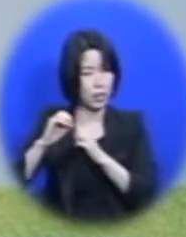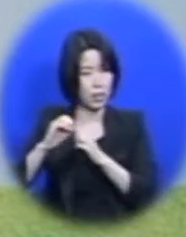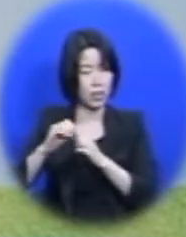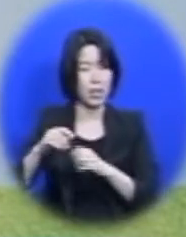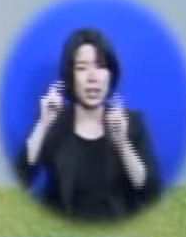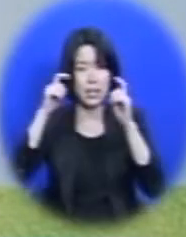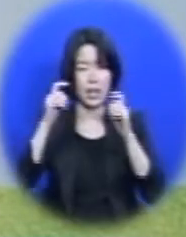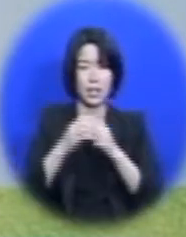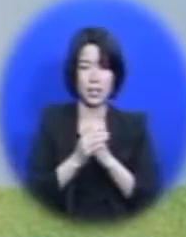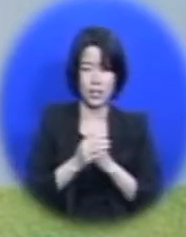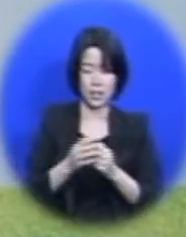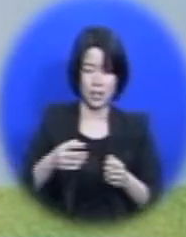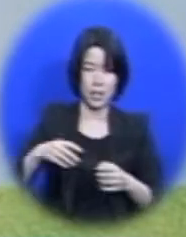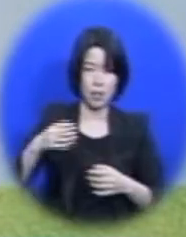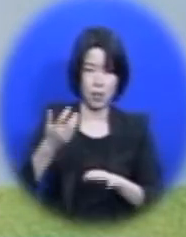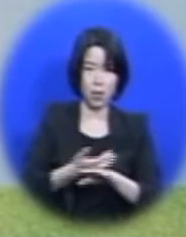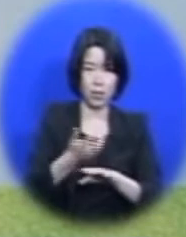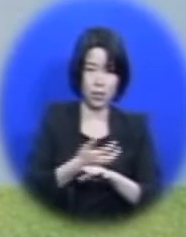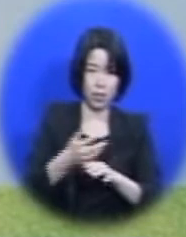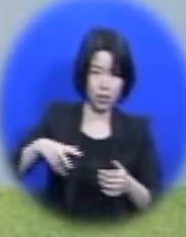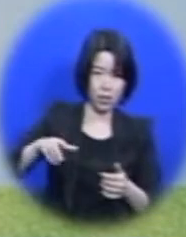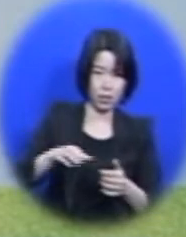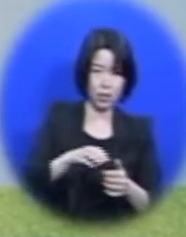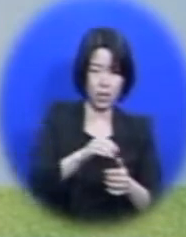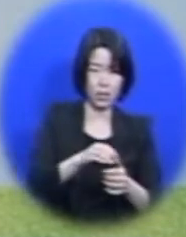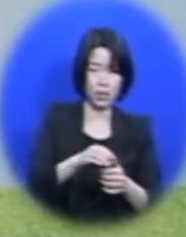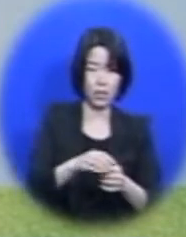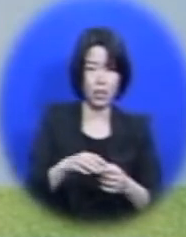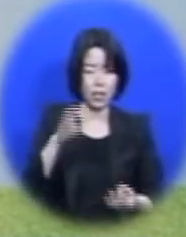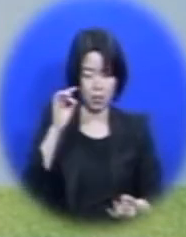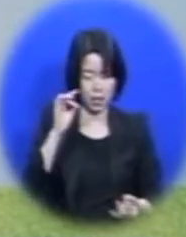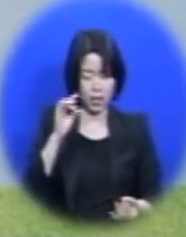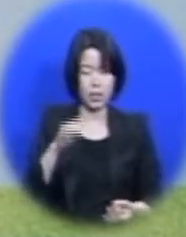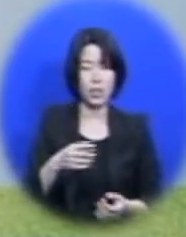앞에 잠잠한 양같이 나는 입도 열지 아니했다.